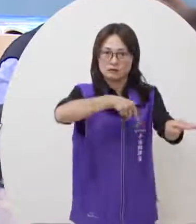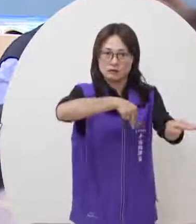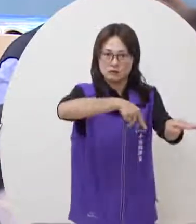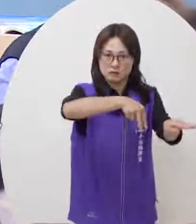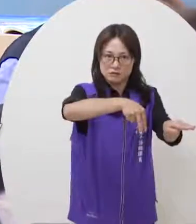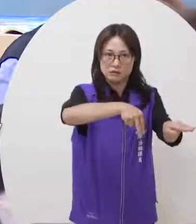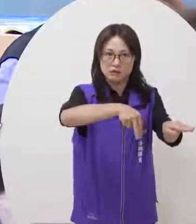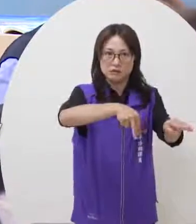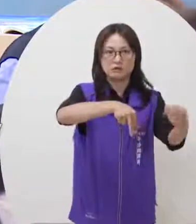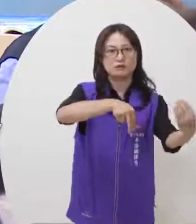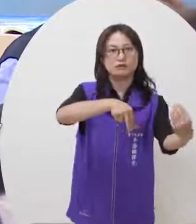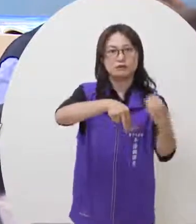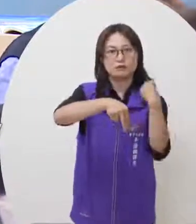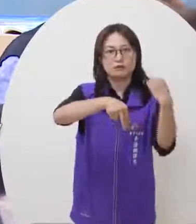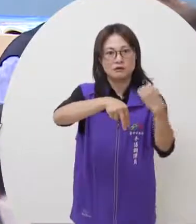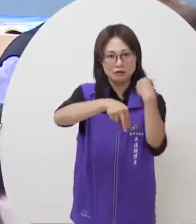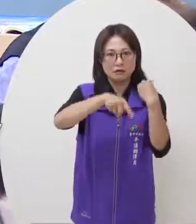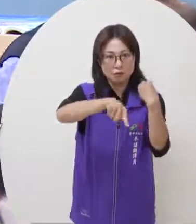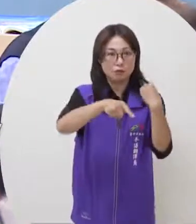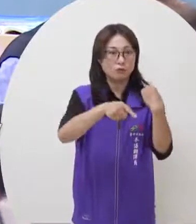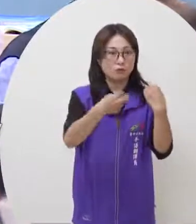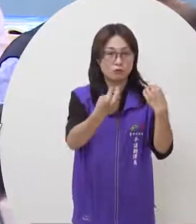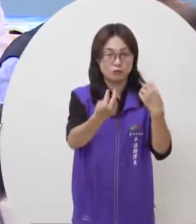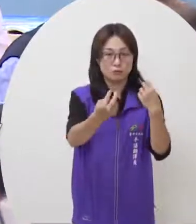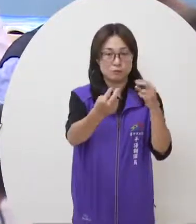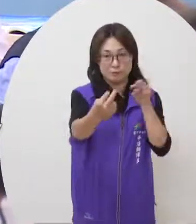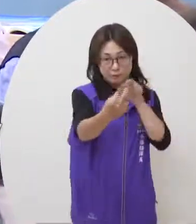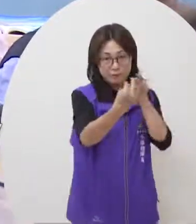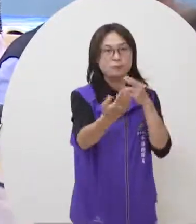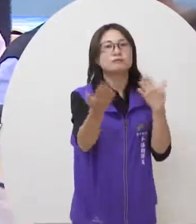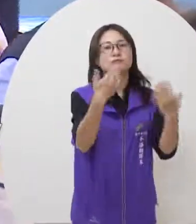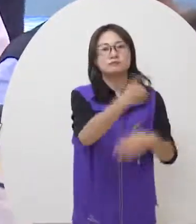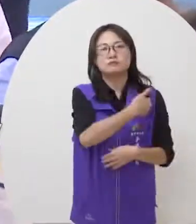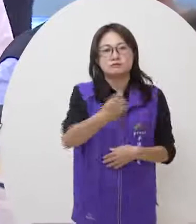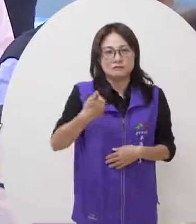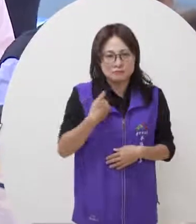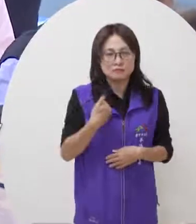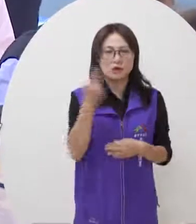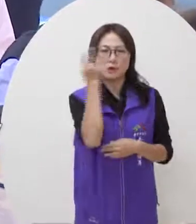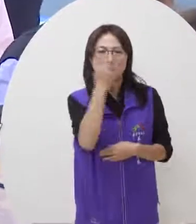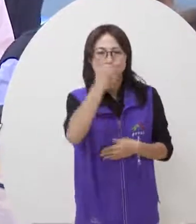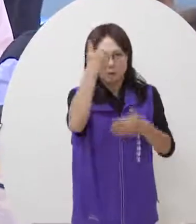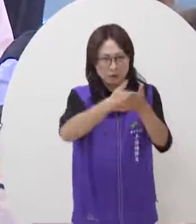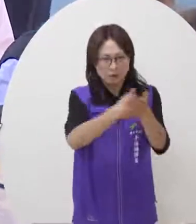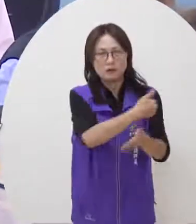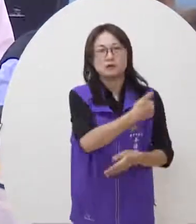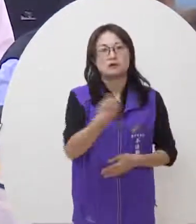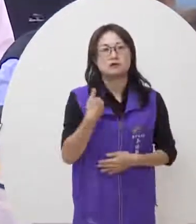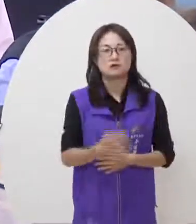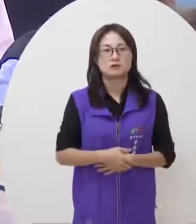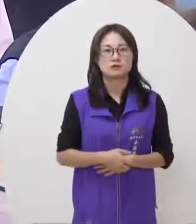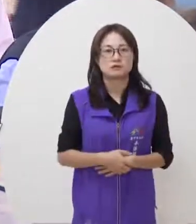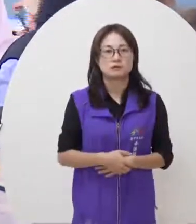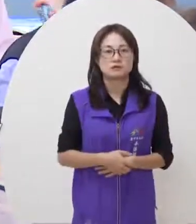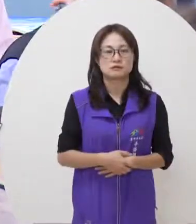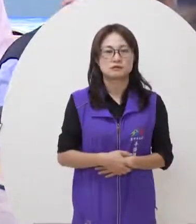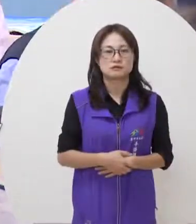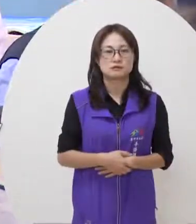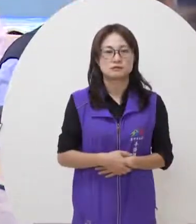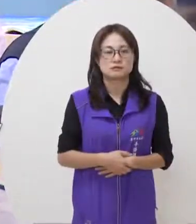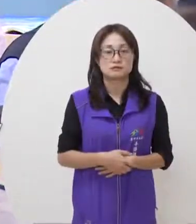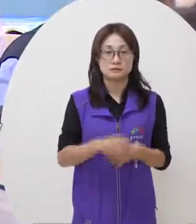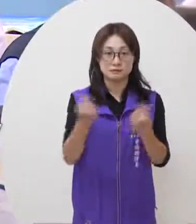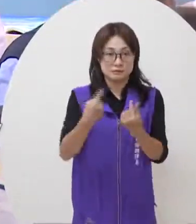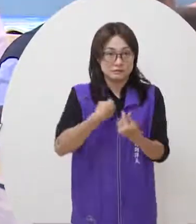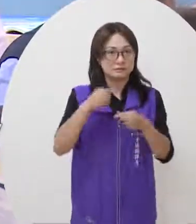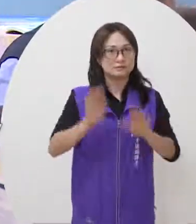可能会减少一些那个公共危险的部分这个因为没事情因为我们走路到